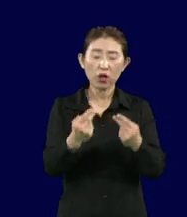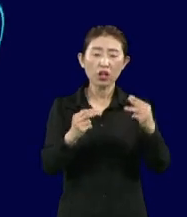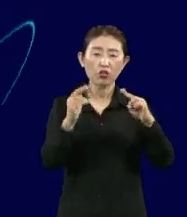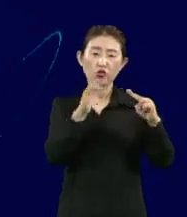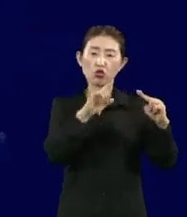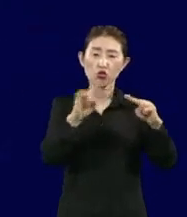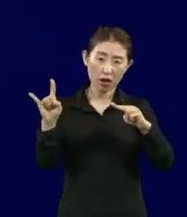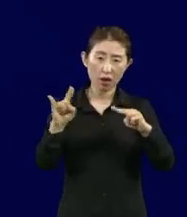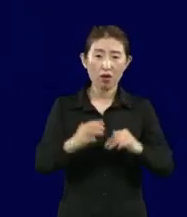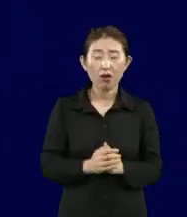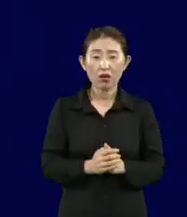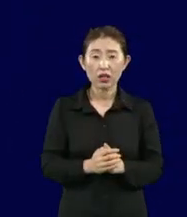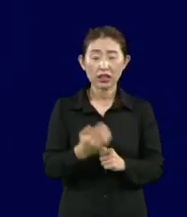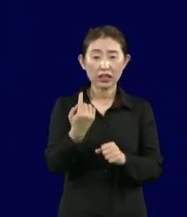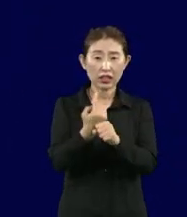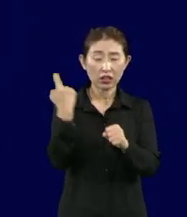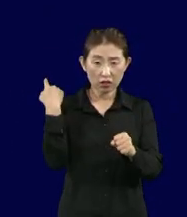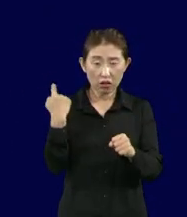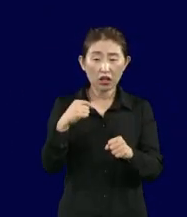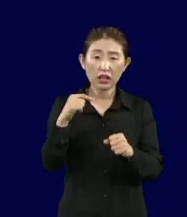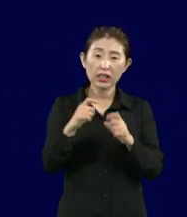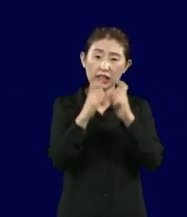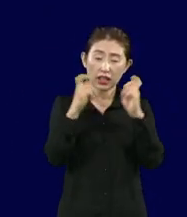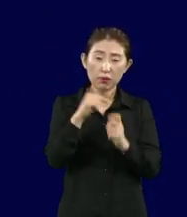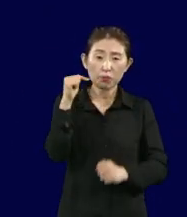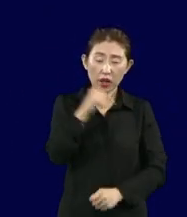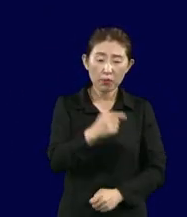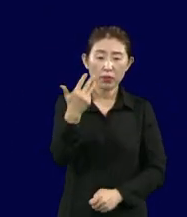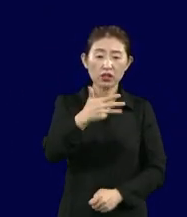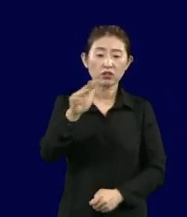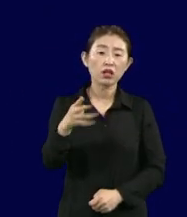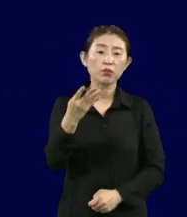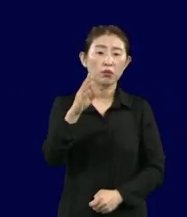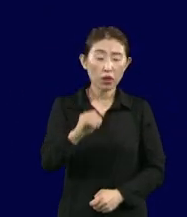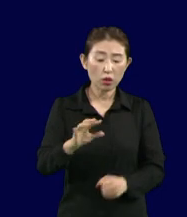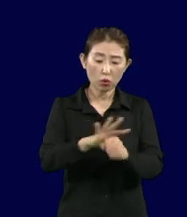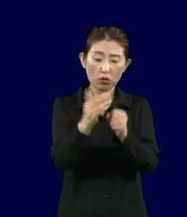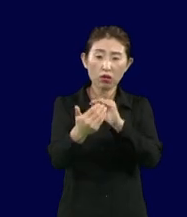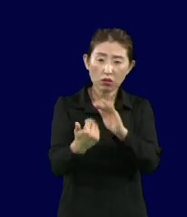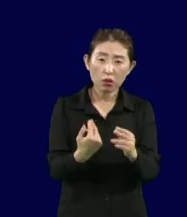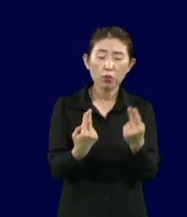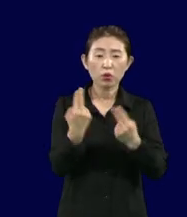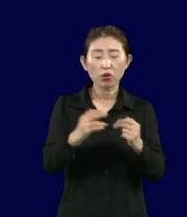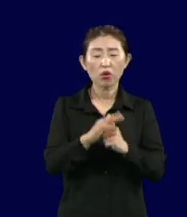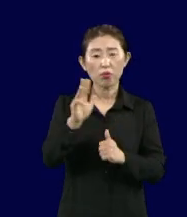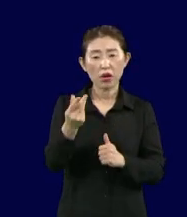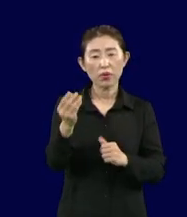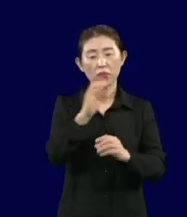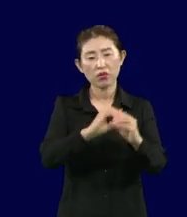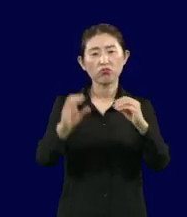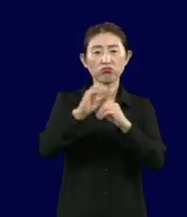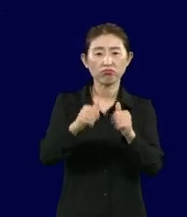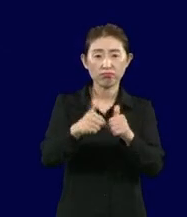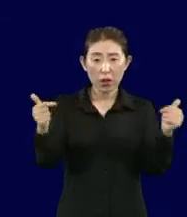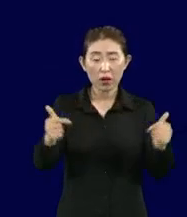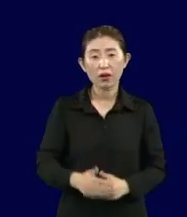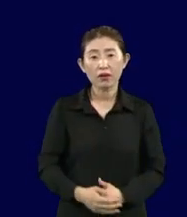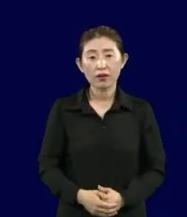규모입니다. 지난해 말 1인당 가계 부채도 8,400만 원으로 코로나 이전에 비해 800만 원이나